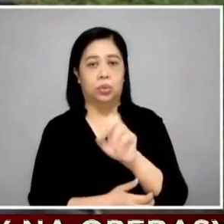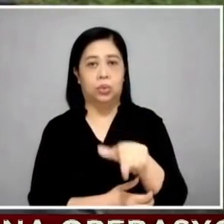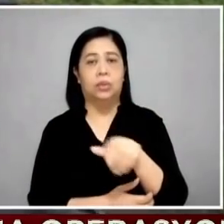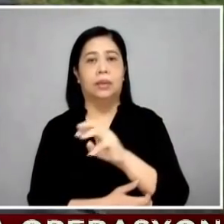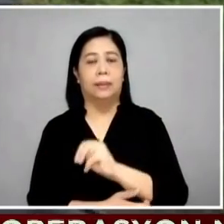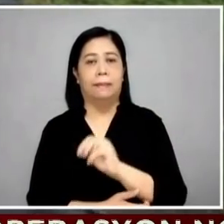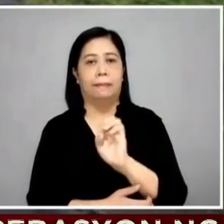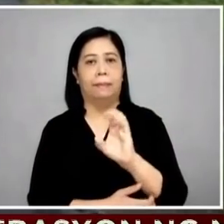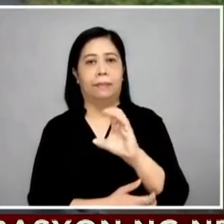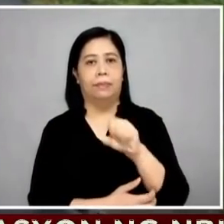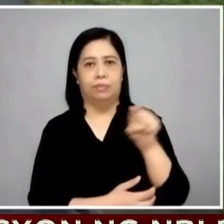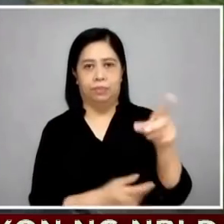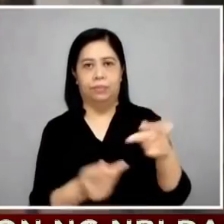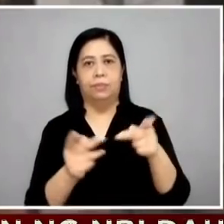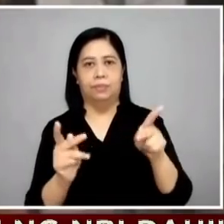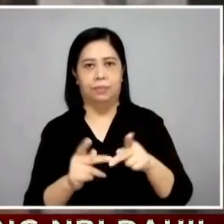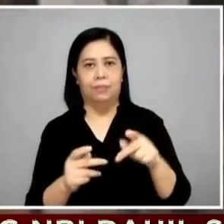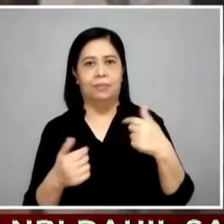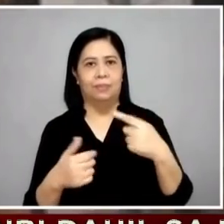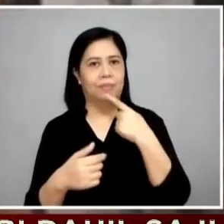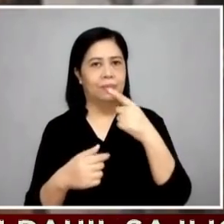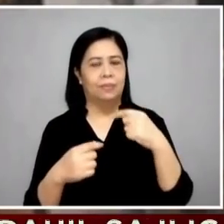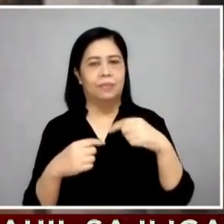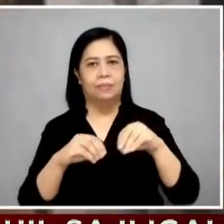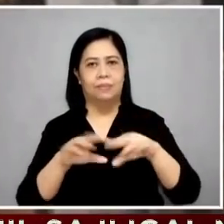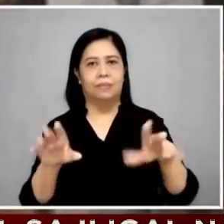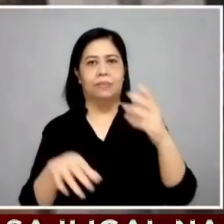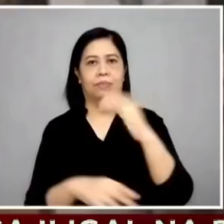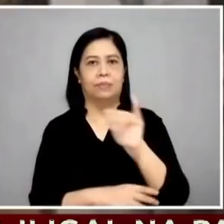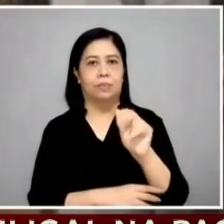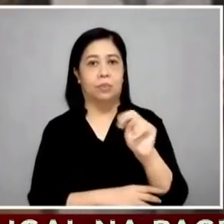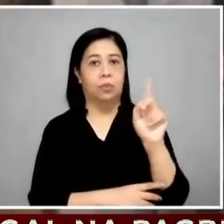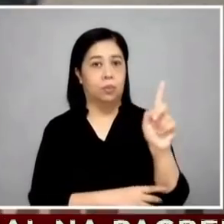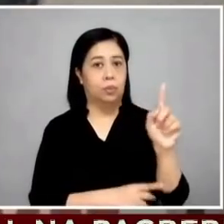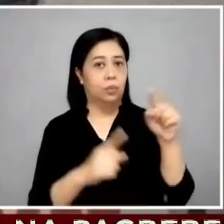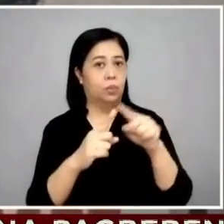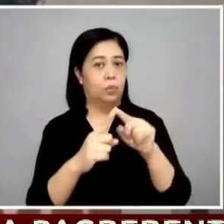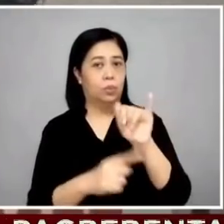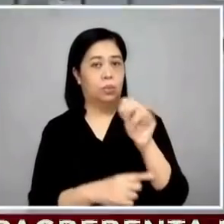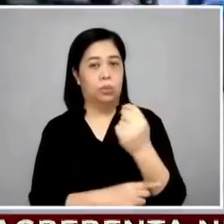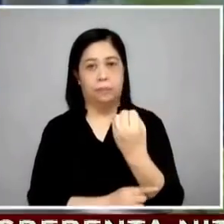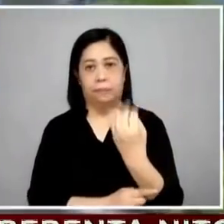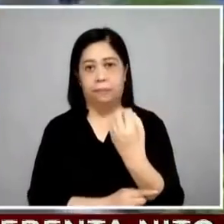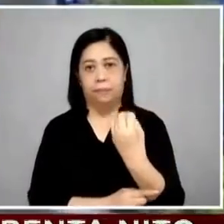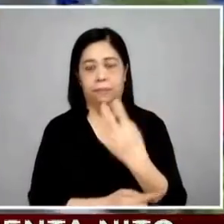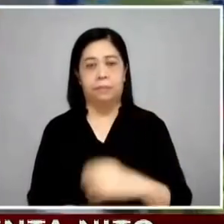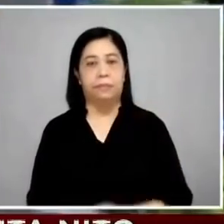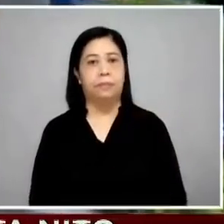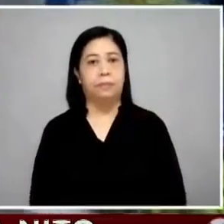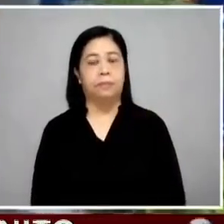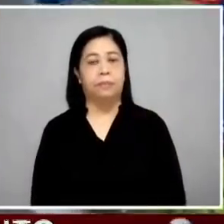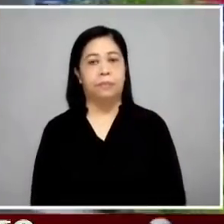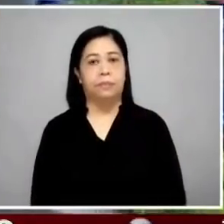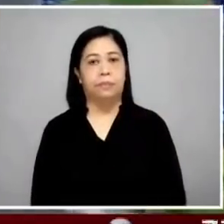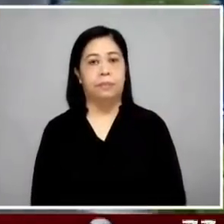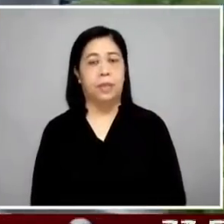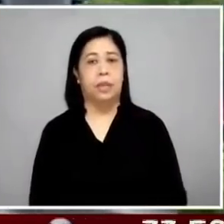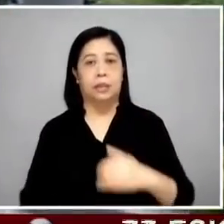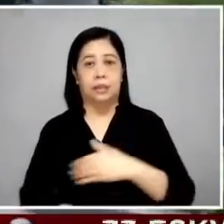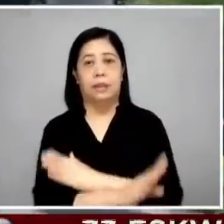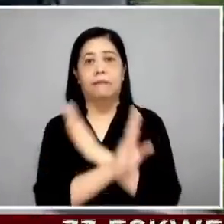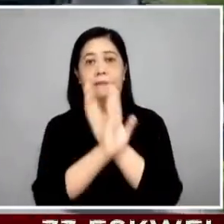MECQ doon na una nang ipinatupad noong June 1 hanggang June 15. Sa Davao City